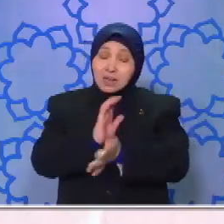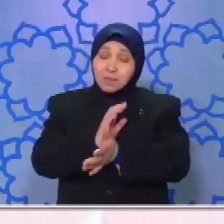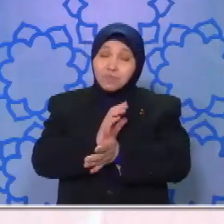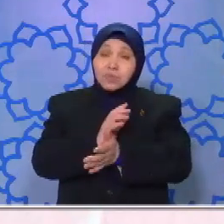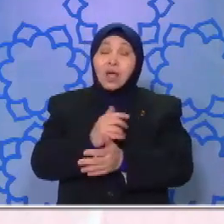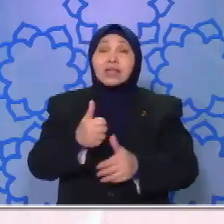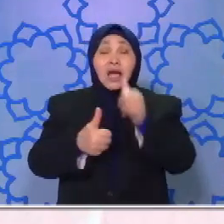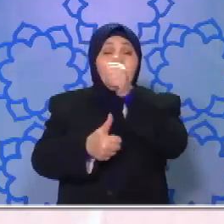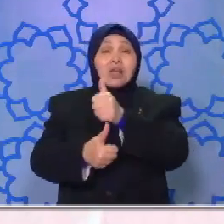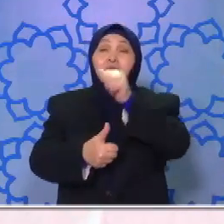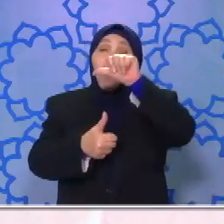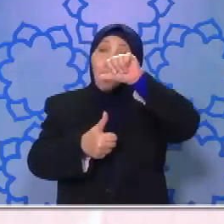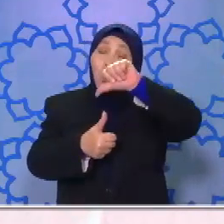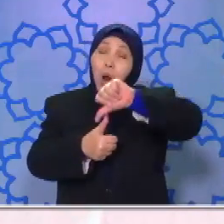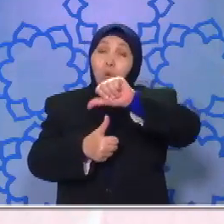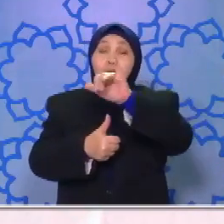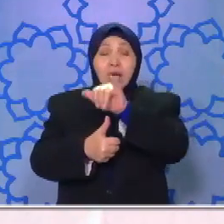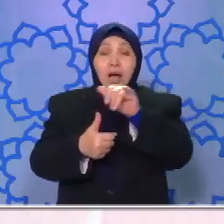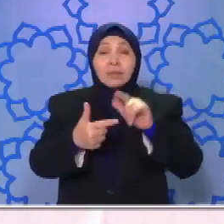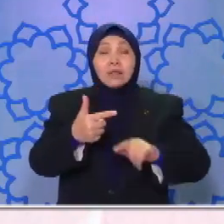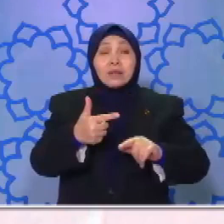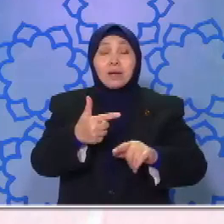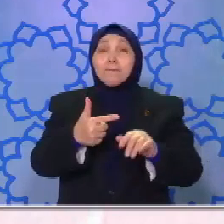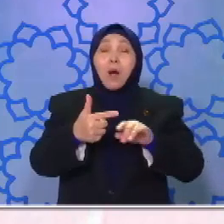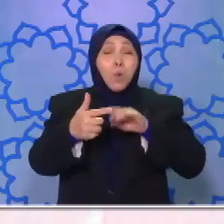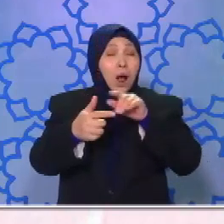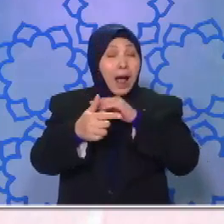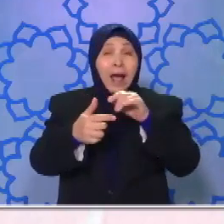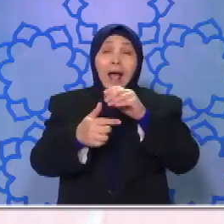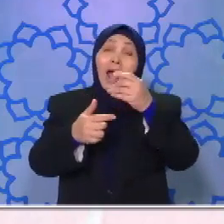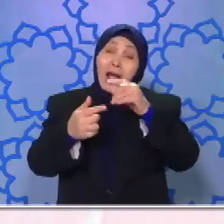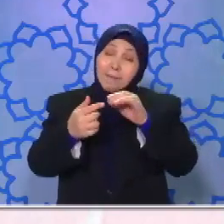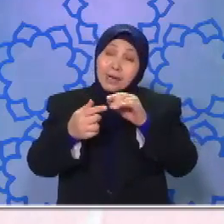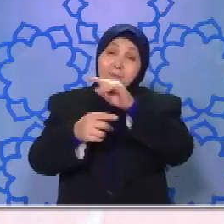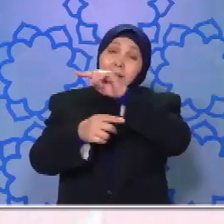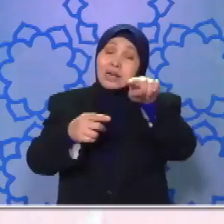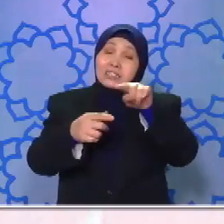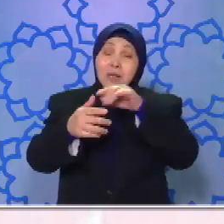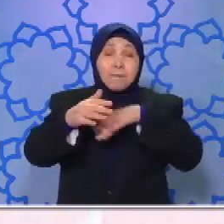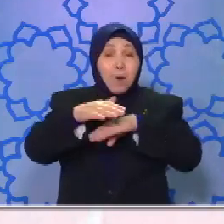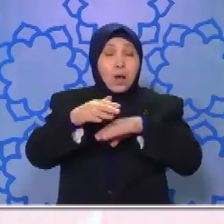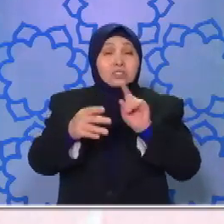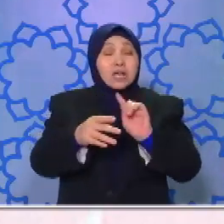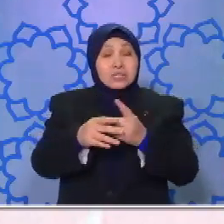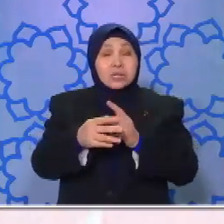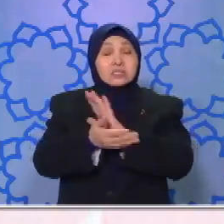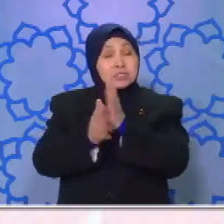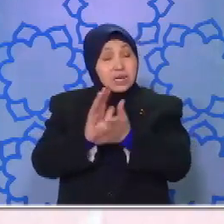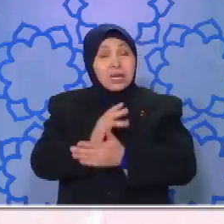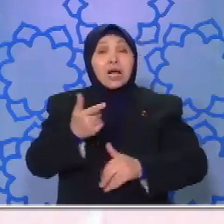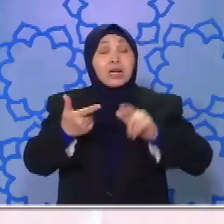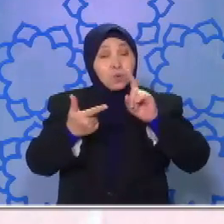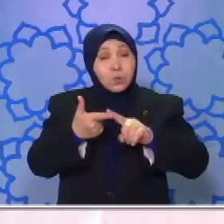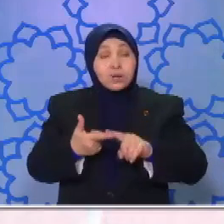hu, dan juga berlaku pada baris bawah saja. Bihi ataina, contoh. Okey. Okey. Kemudian yang kedua,